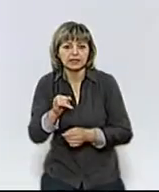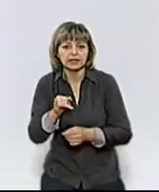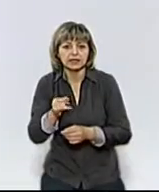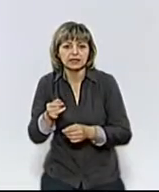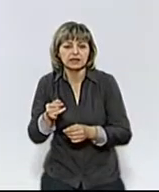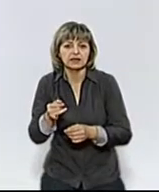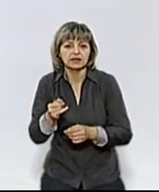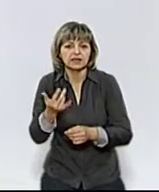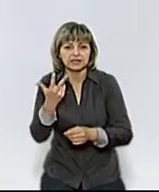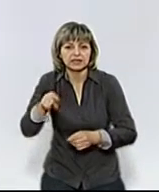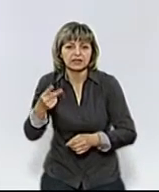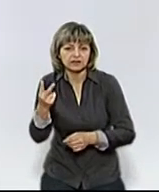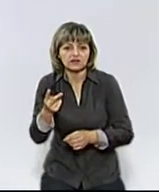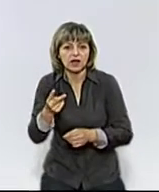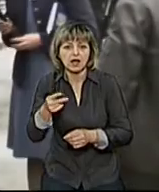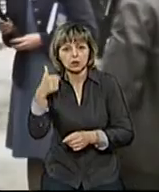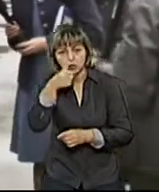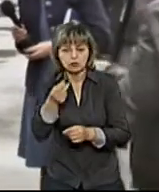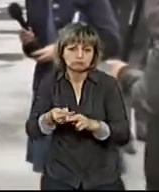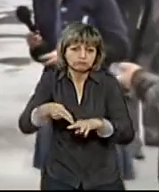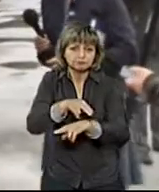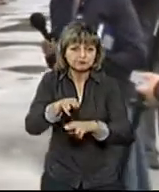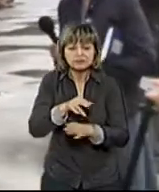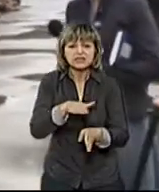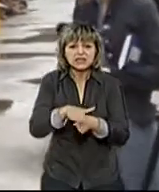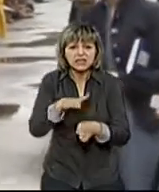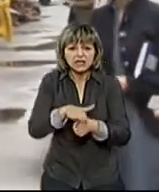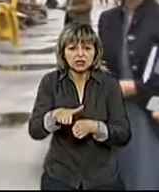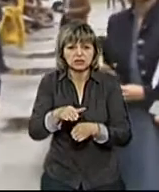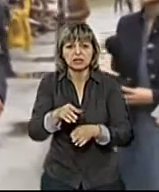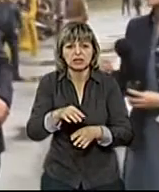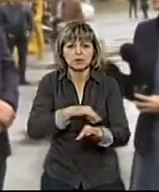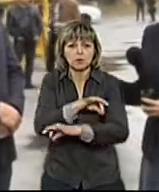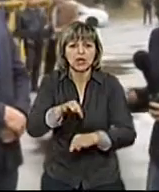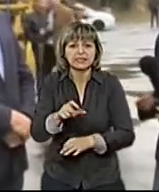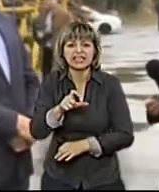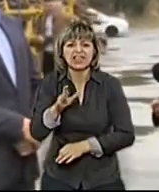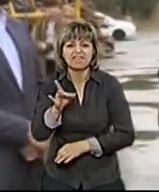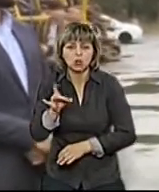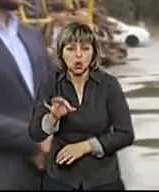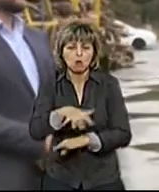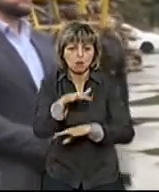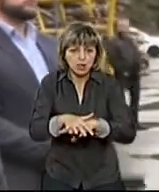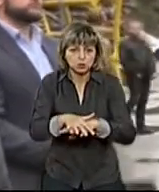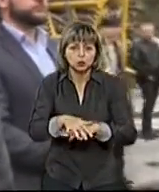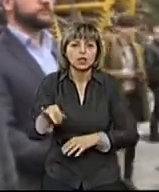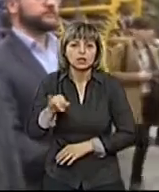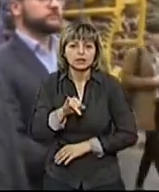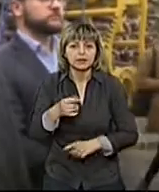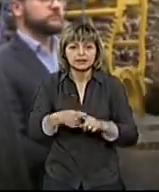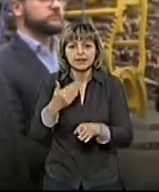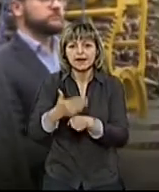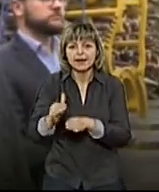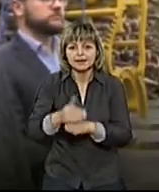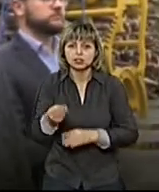котельні 3,2 роки розрахунково. Реалізовується зараз проект Євробанку і фактично це